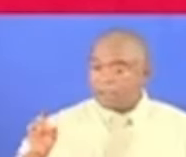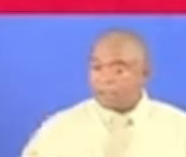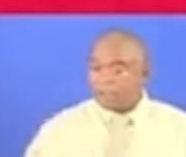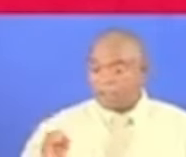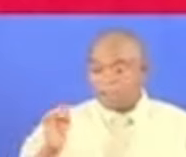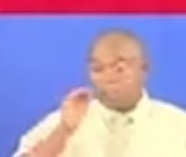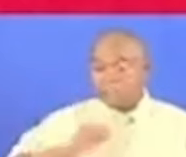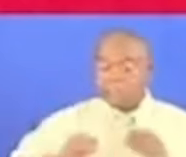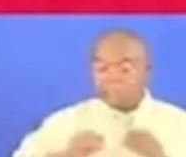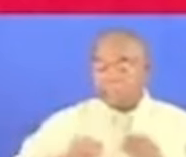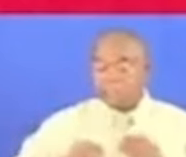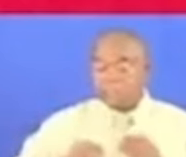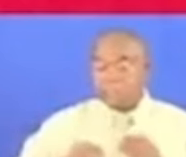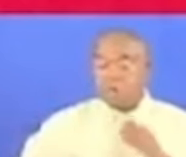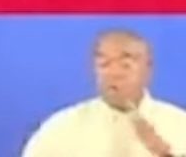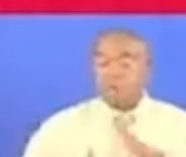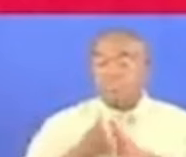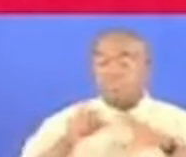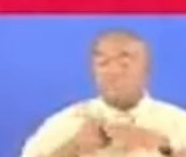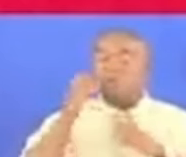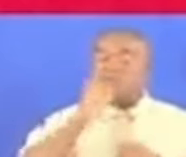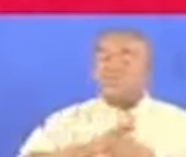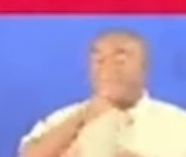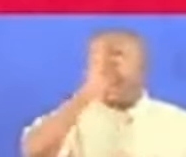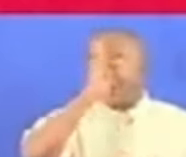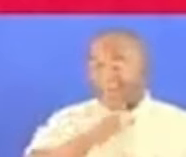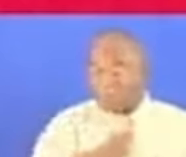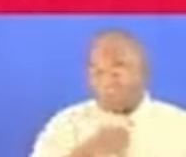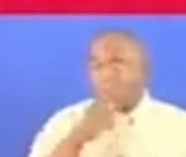vy vya sias kuan zisha kwa lengo la